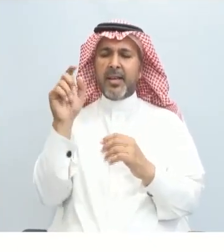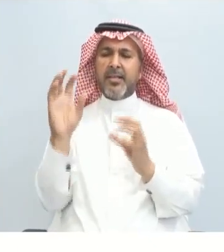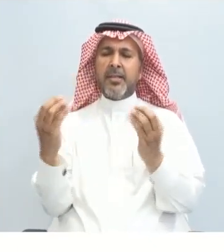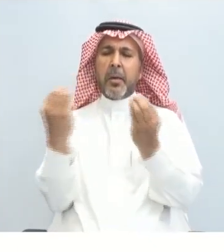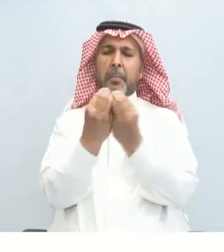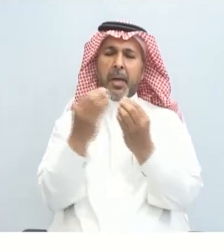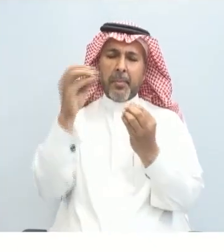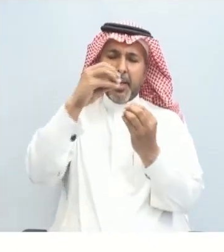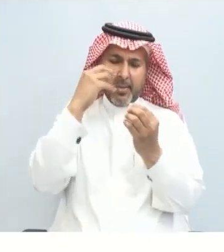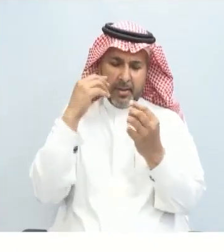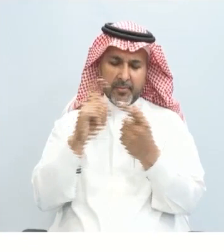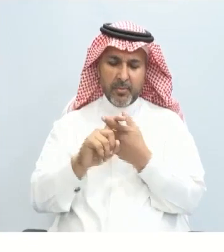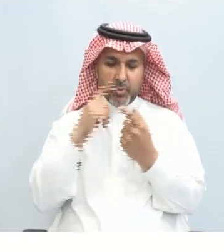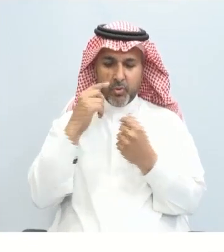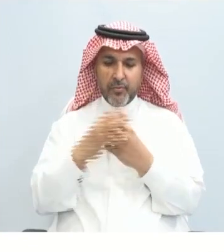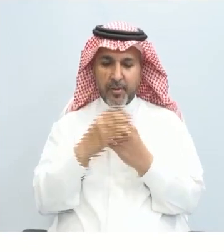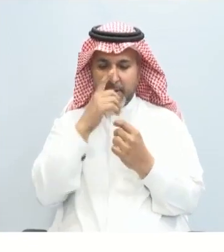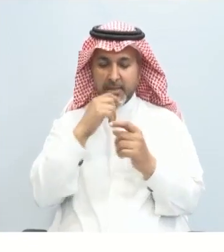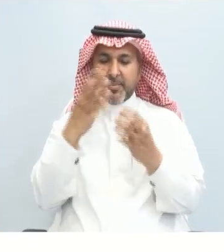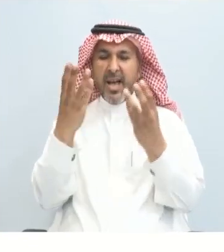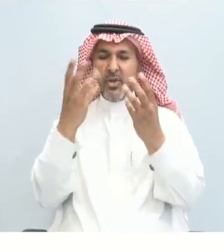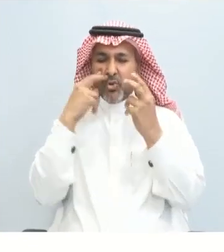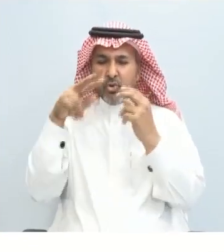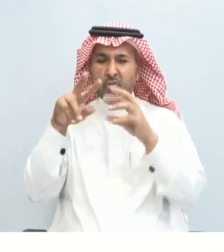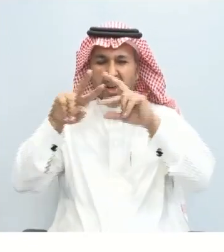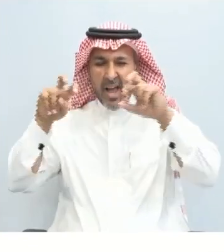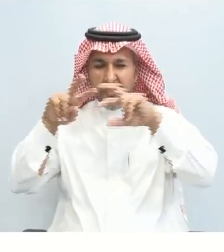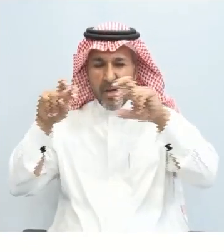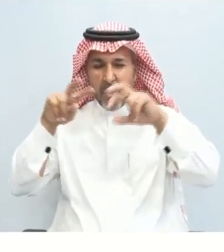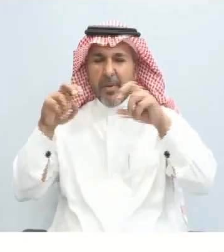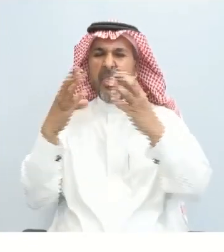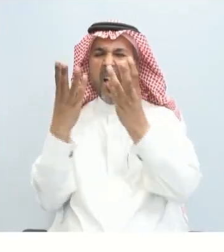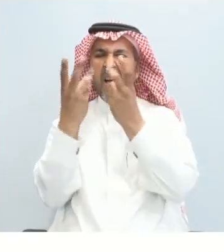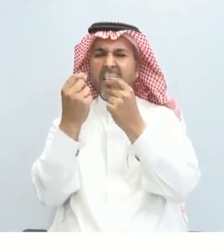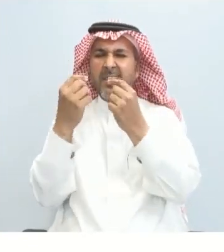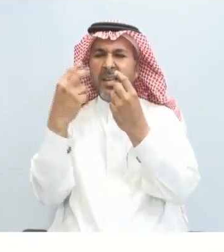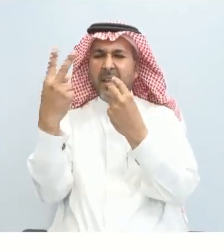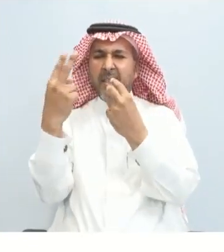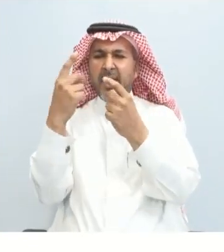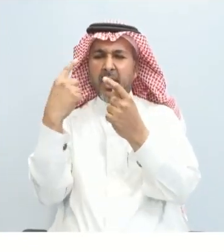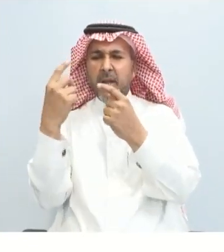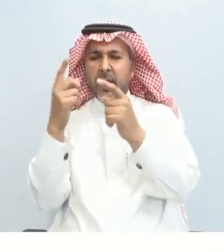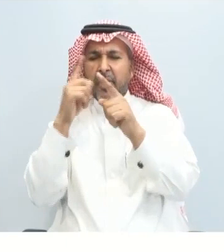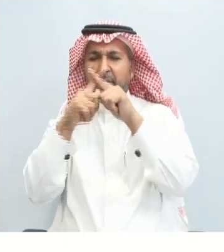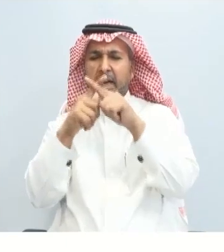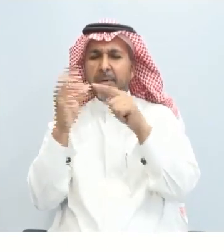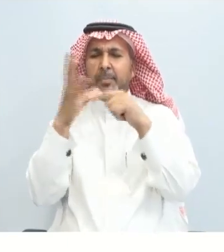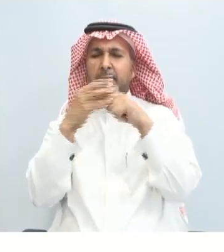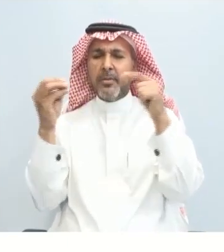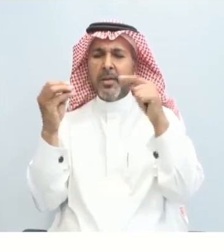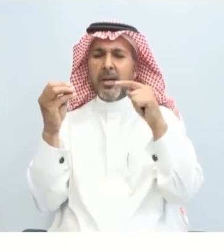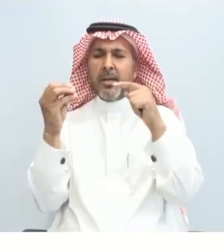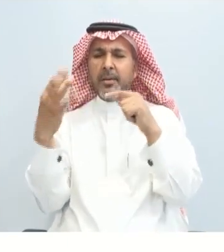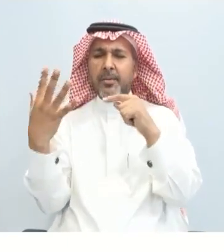ساقوم بالتحليل سابحث عن عددين حاصل ضربهم كم حاصل ضربهم سالب 15 وطالما ان حاصل